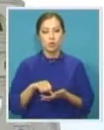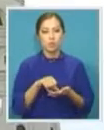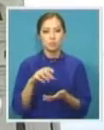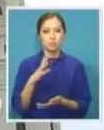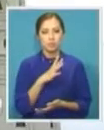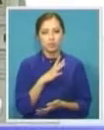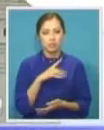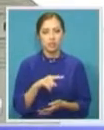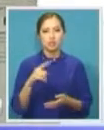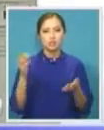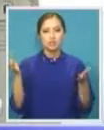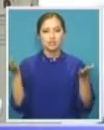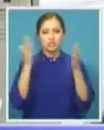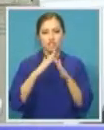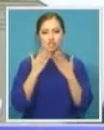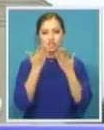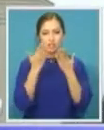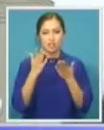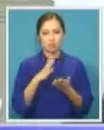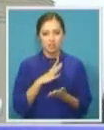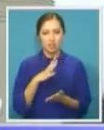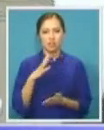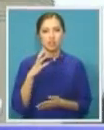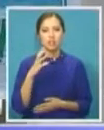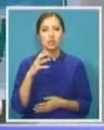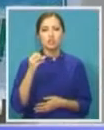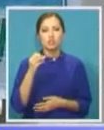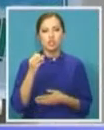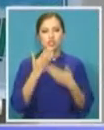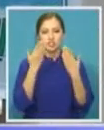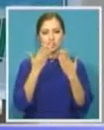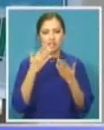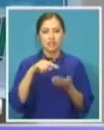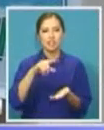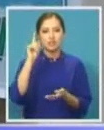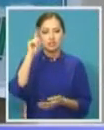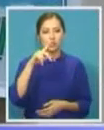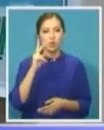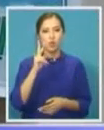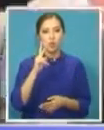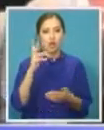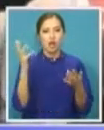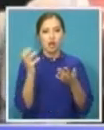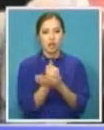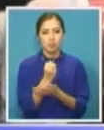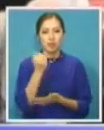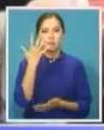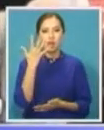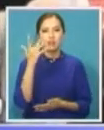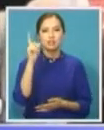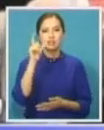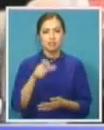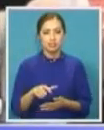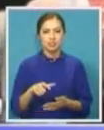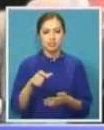келтіріп оқуы керек. Құранның 30-шы парасын жатқа оқып беруі тиіс. Ал олардың қайсысы жеңіске жеткенін 5 адамнан тұратын қазылар